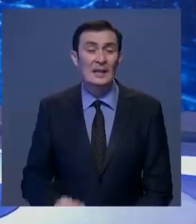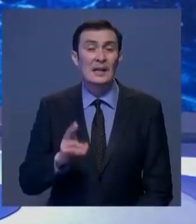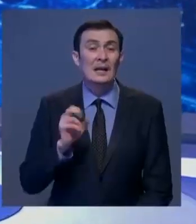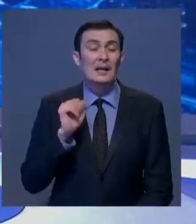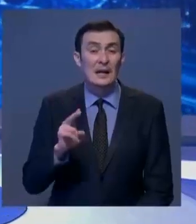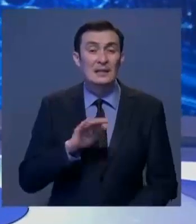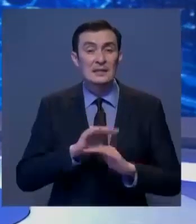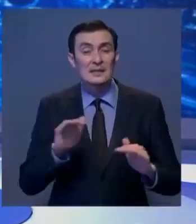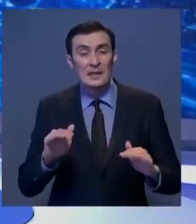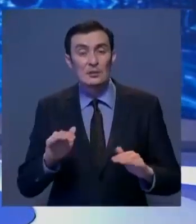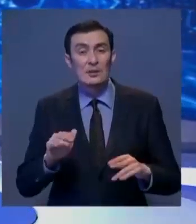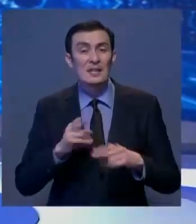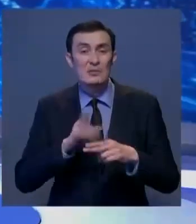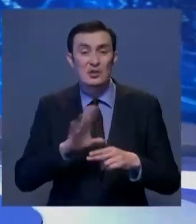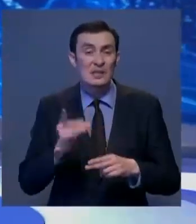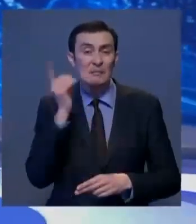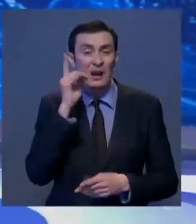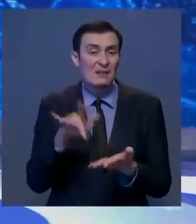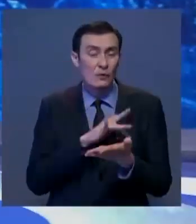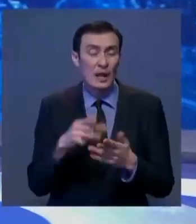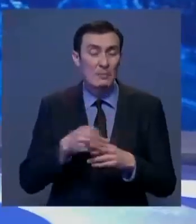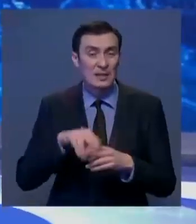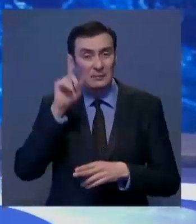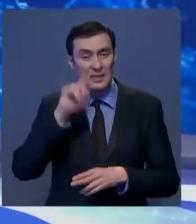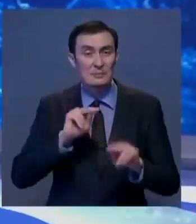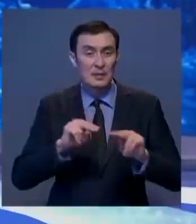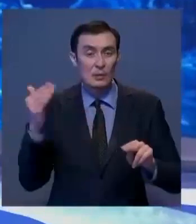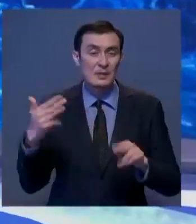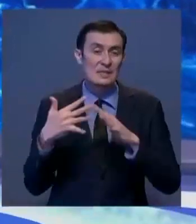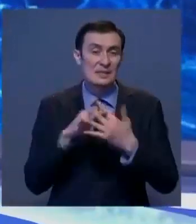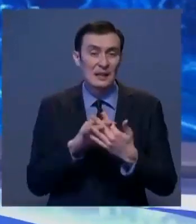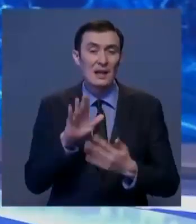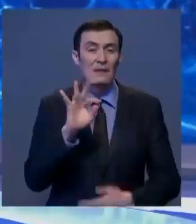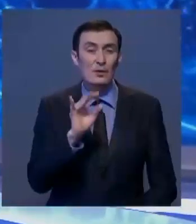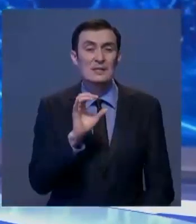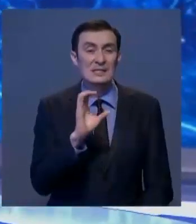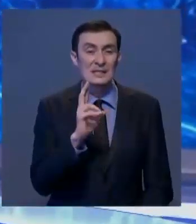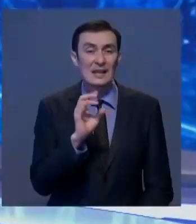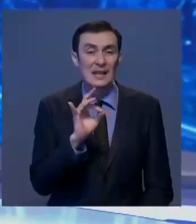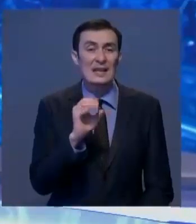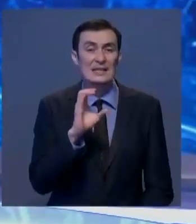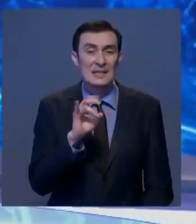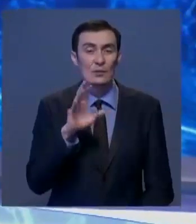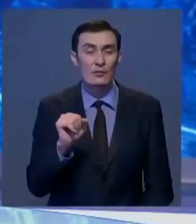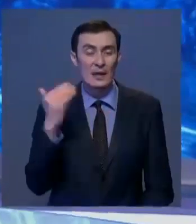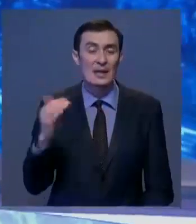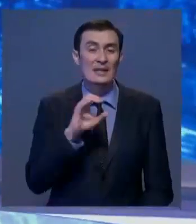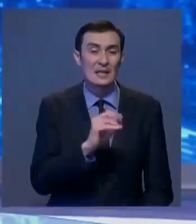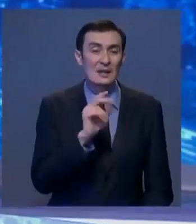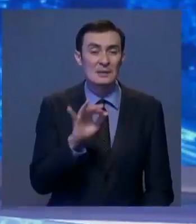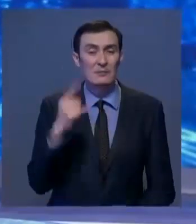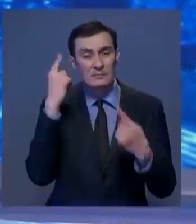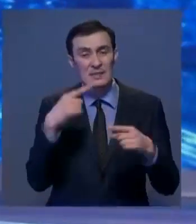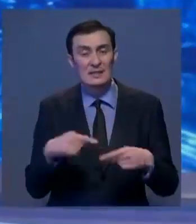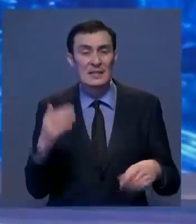Как отвлечь детей от смартфонов? Ответ на этот вопрос знает педагог из села Воскресеновка Северо-Казахстанской области. Ермек Касымов создает